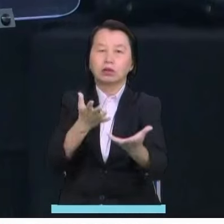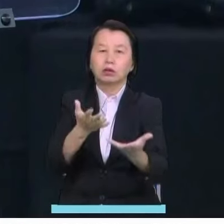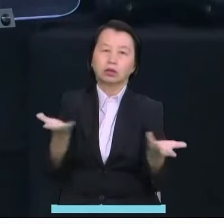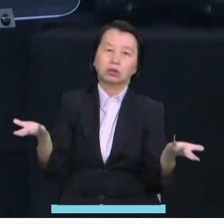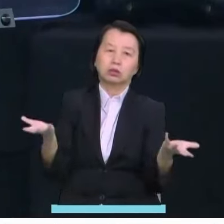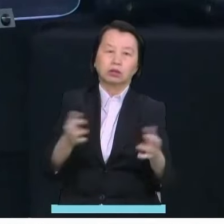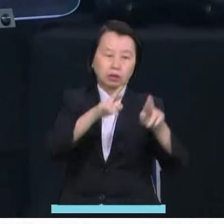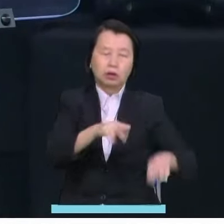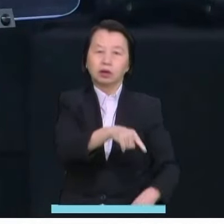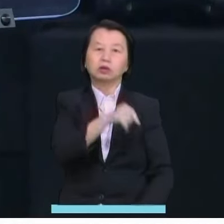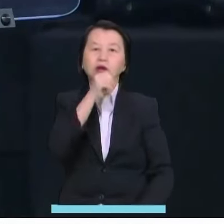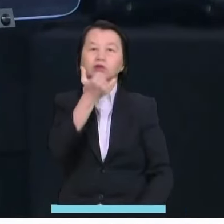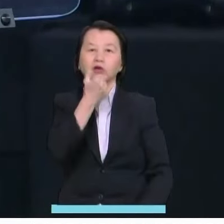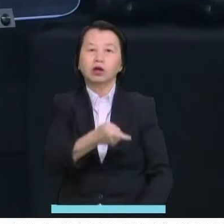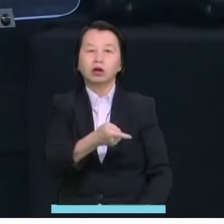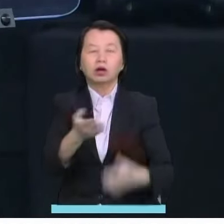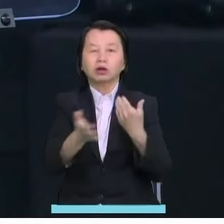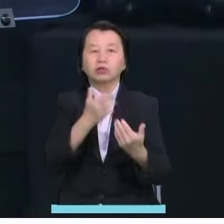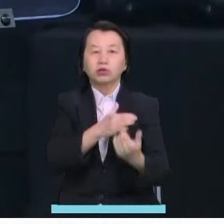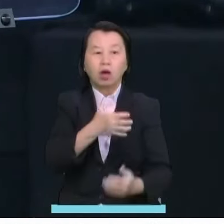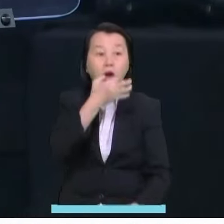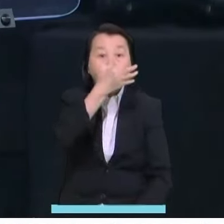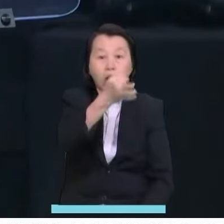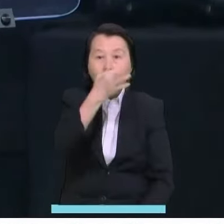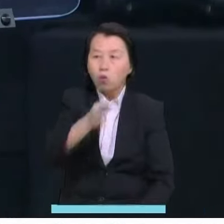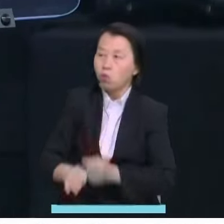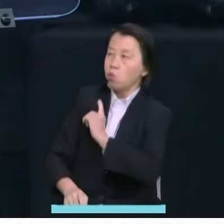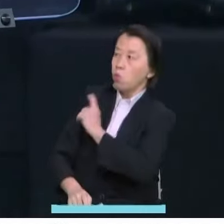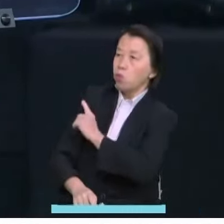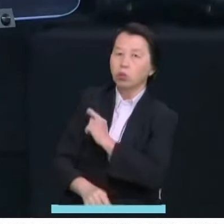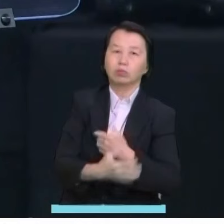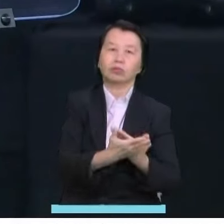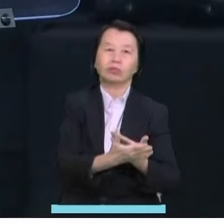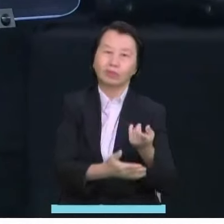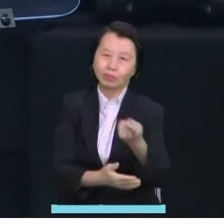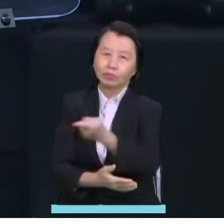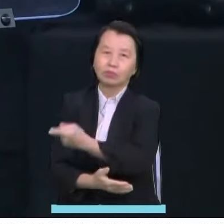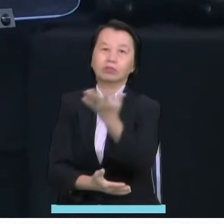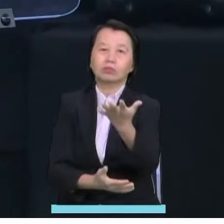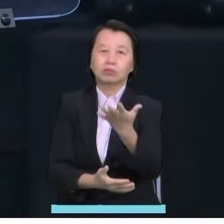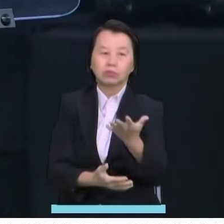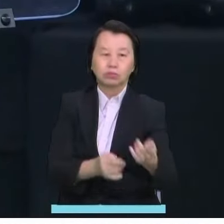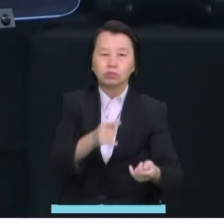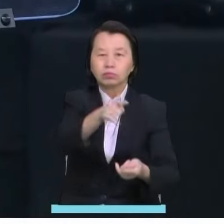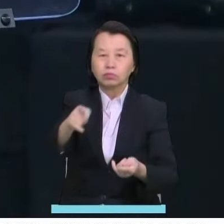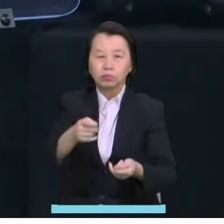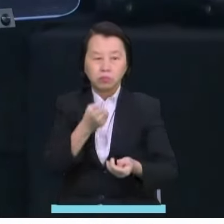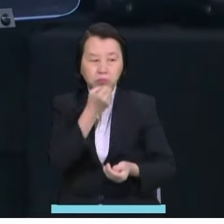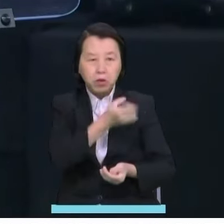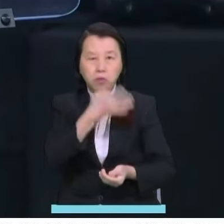Rakyat yang tidak berdosa mudah ditarik dengan sentimen membakar api